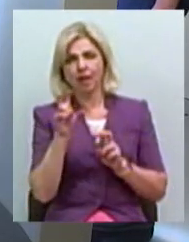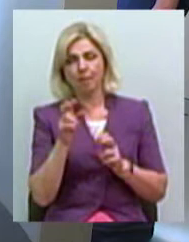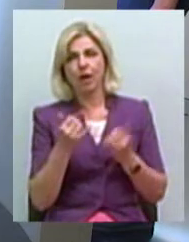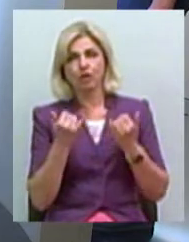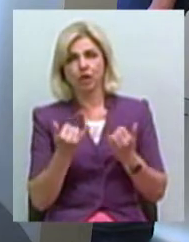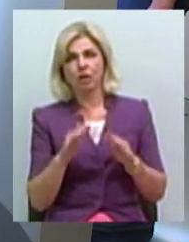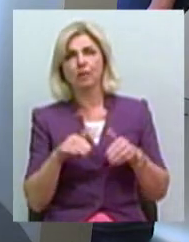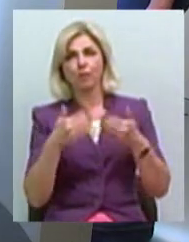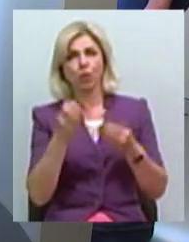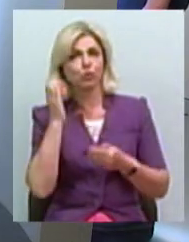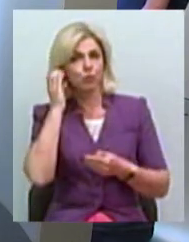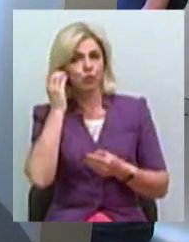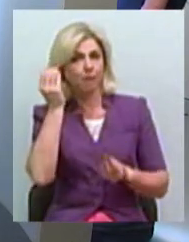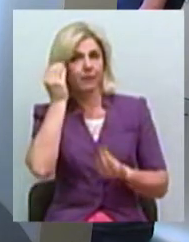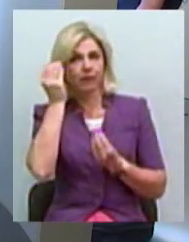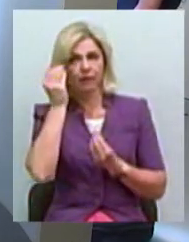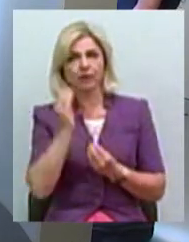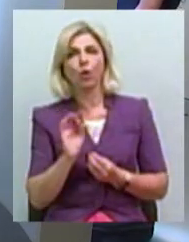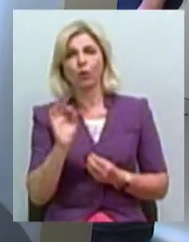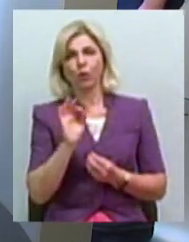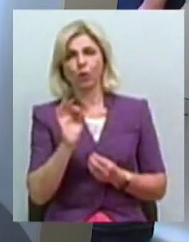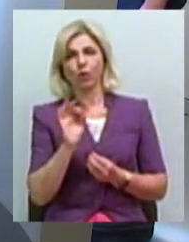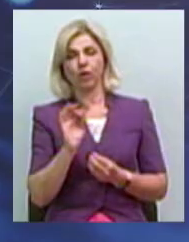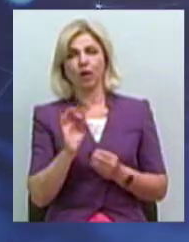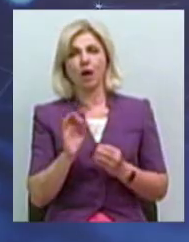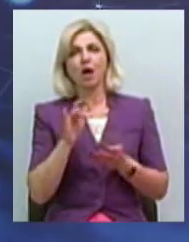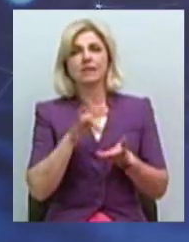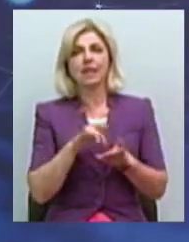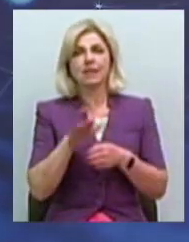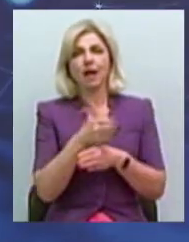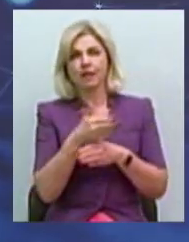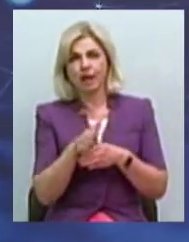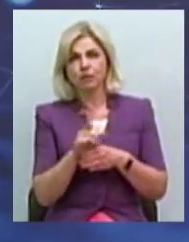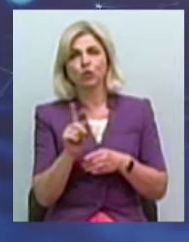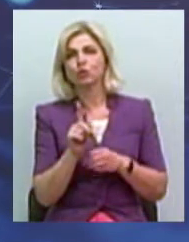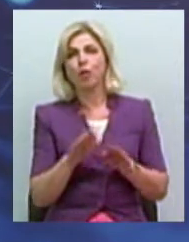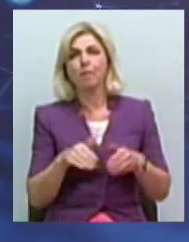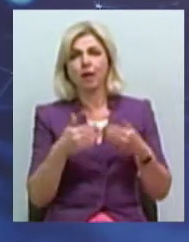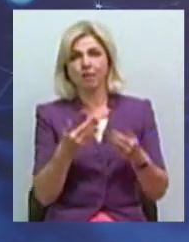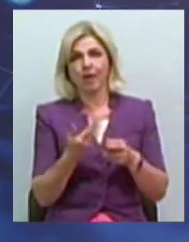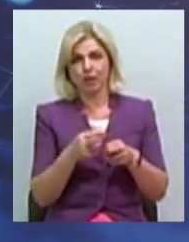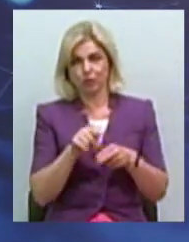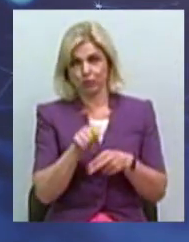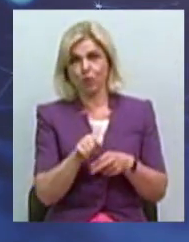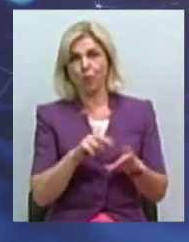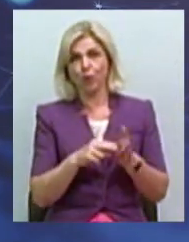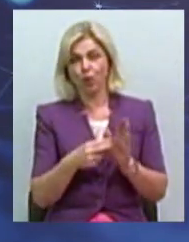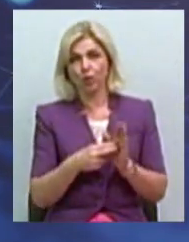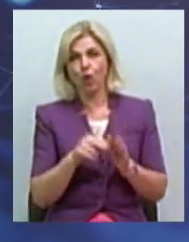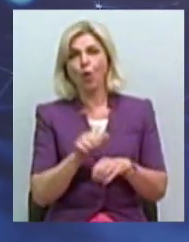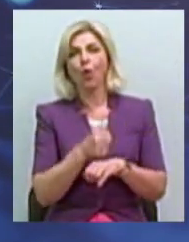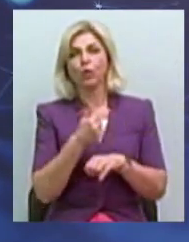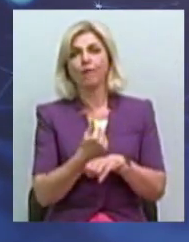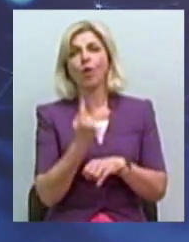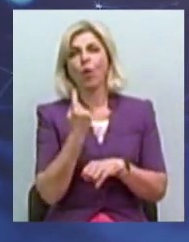послухати думку щодо ходу децентралізації, щодо запропонованого цього проєкту голови однієї з